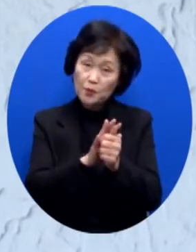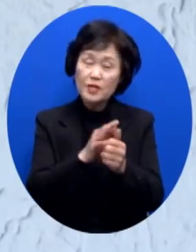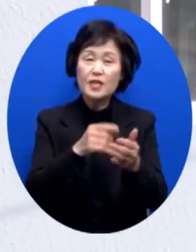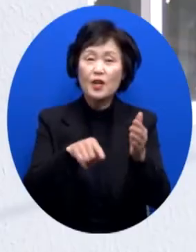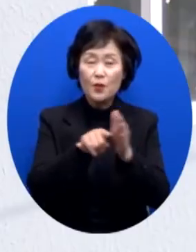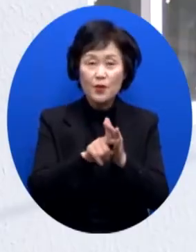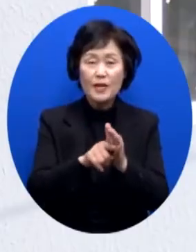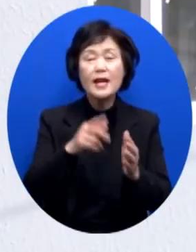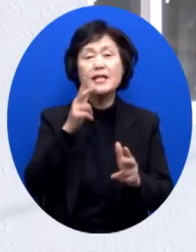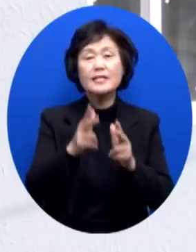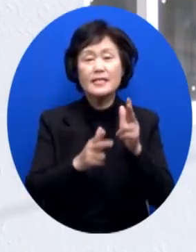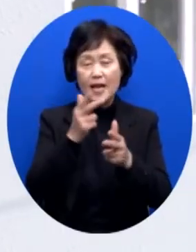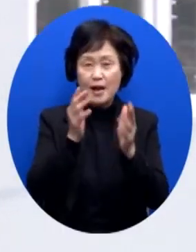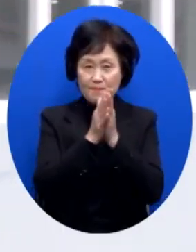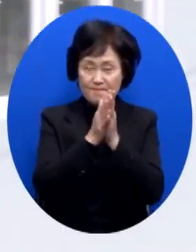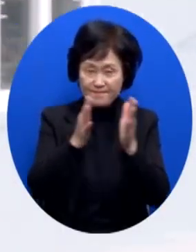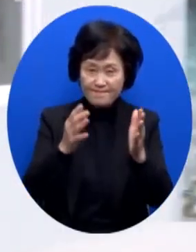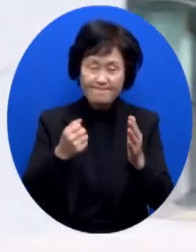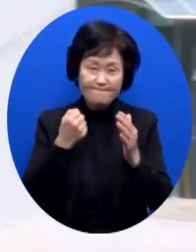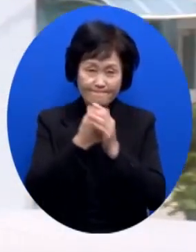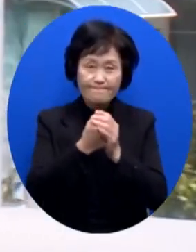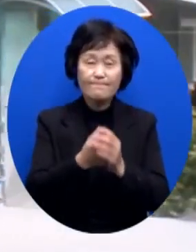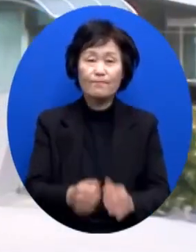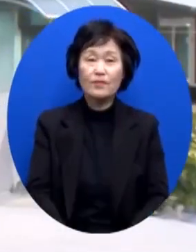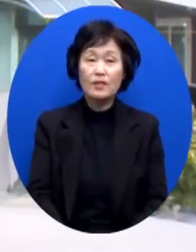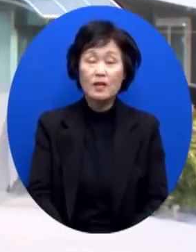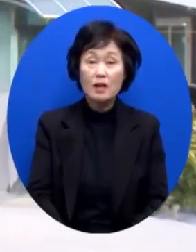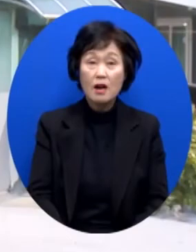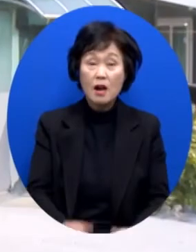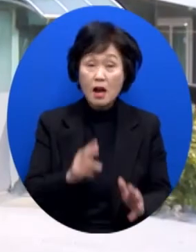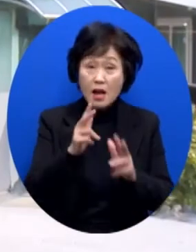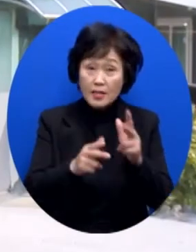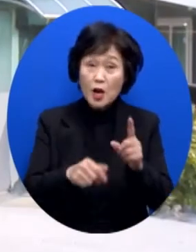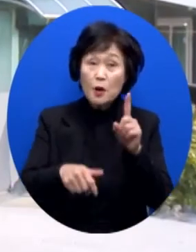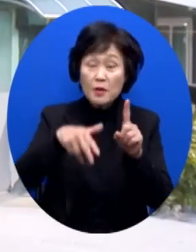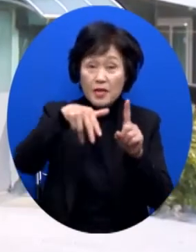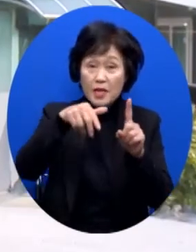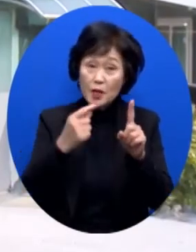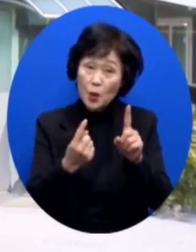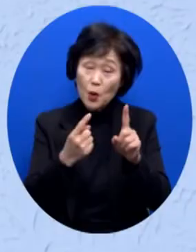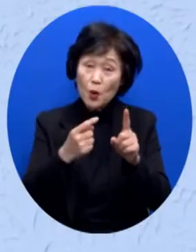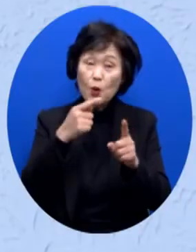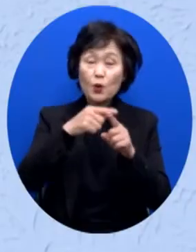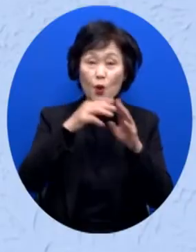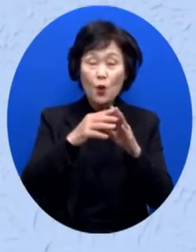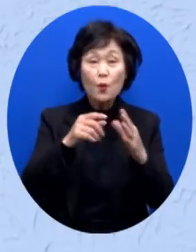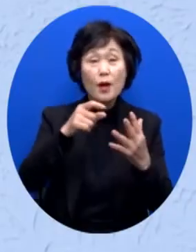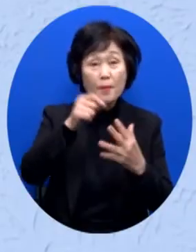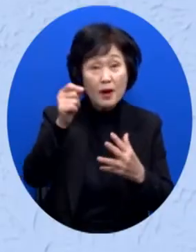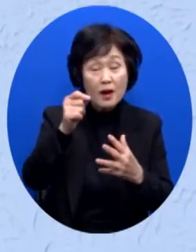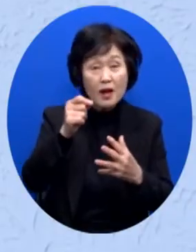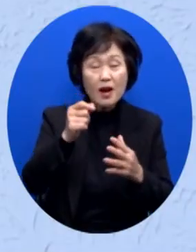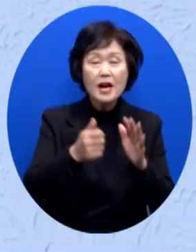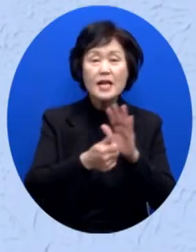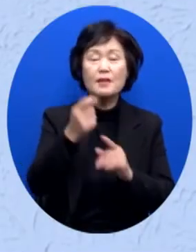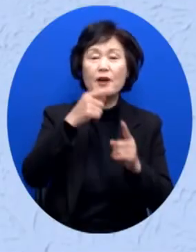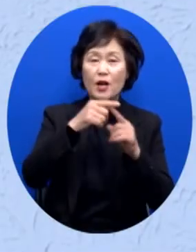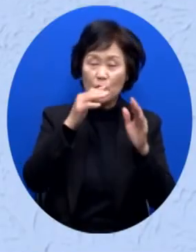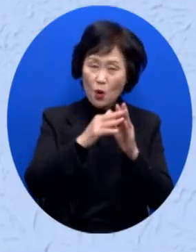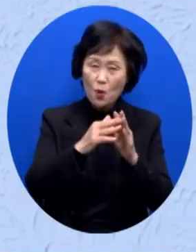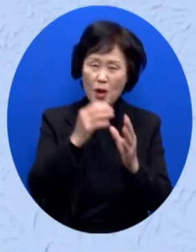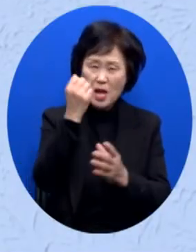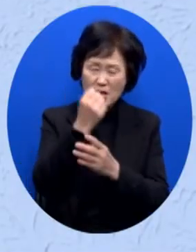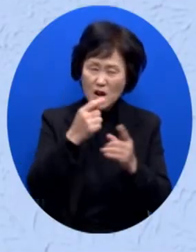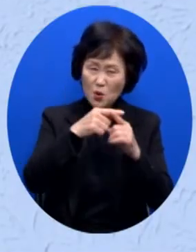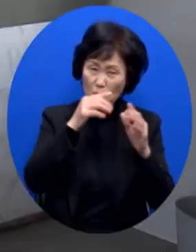프로젝트를 시작하기로 결의했습니다 프로젝트 1호 교회로 선정된 제주 희망 교외의 낡은 교육과는 식당과